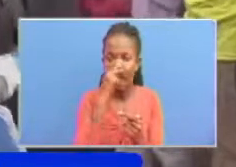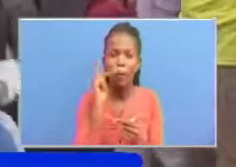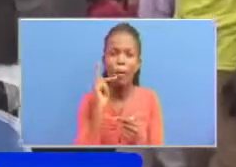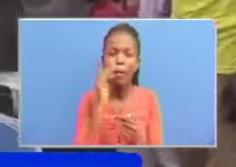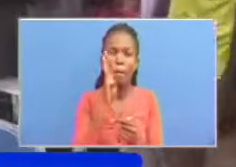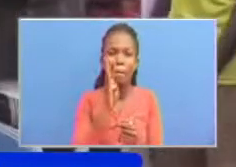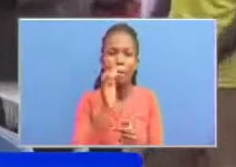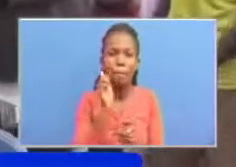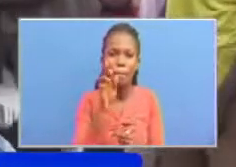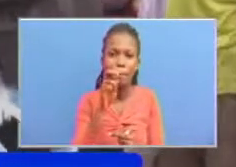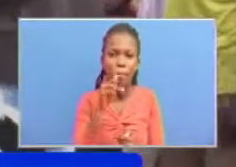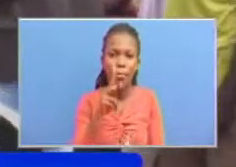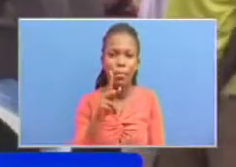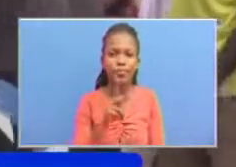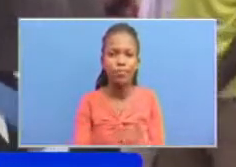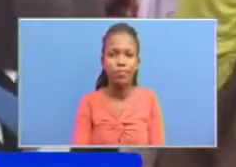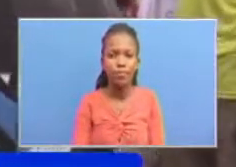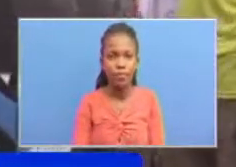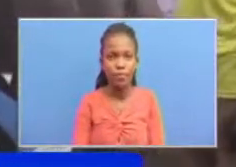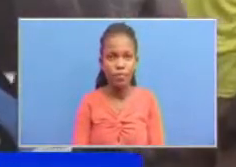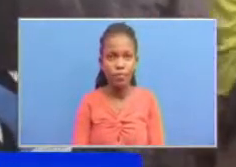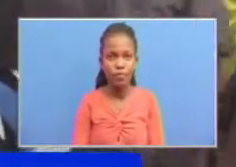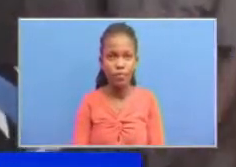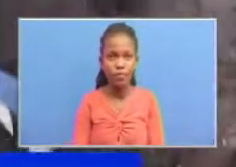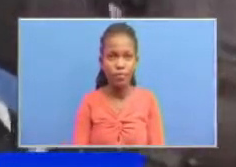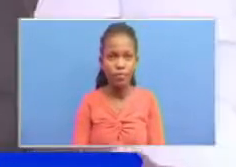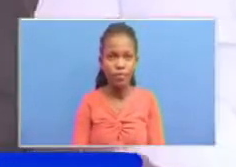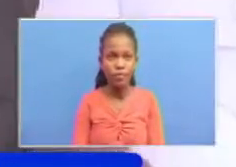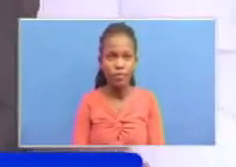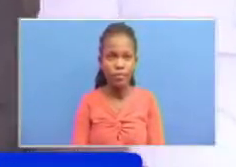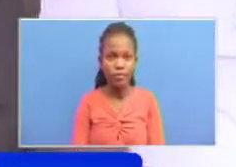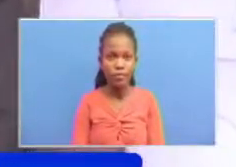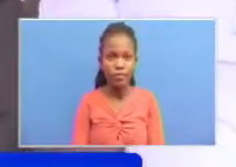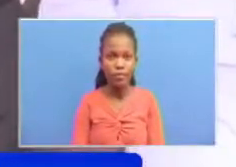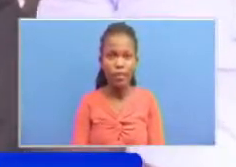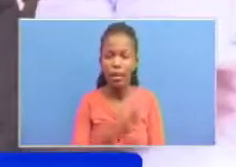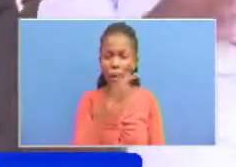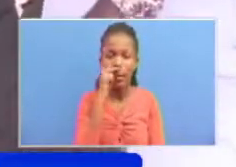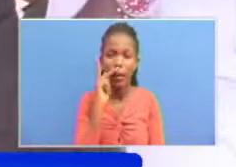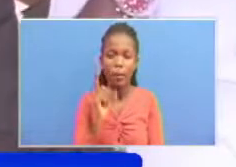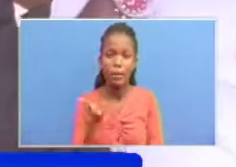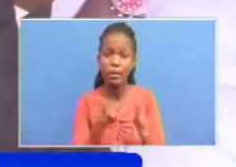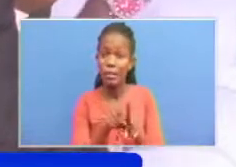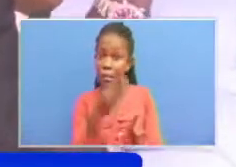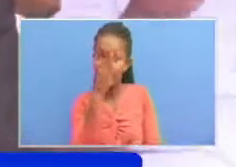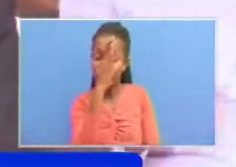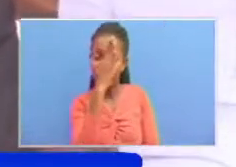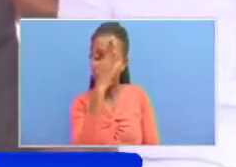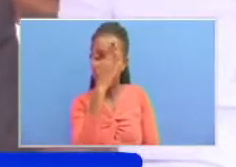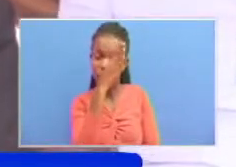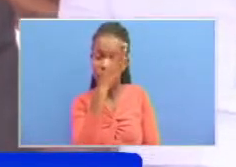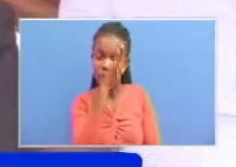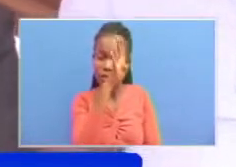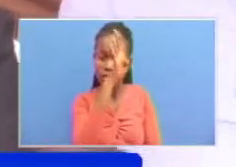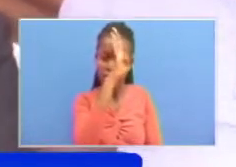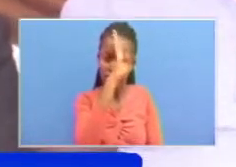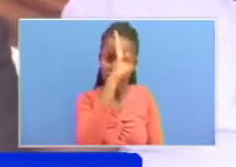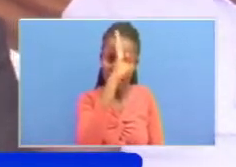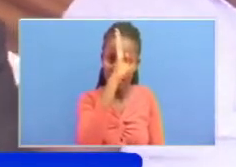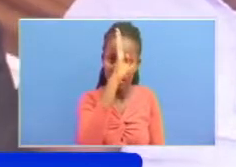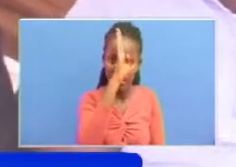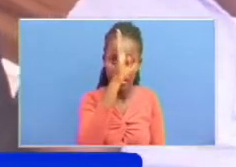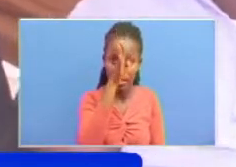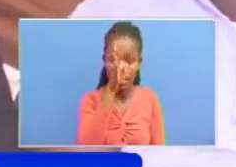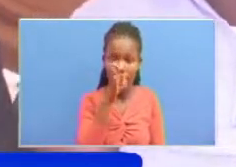sema group, kunde tafadhali ina mama. Kalonzo na akia wa kiumelo na indambuka aneka untini ya Muranga.